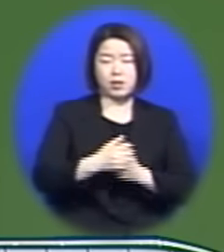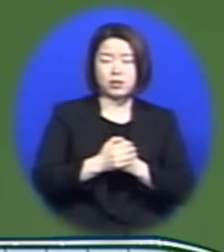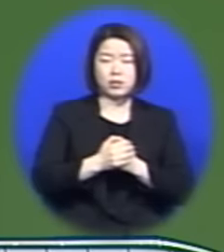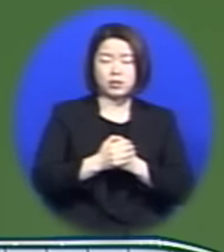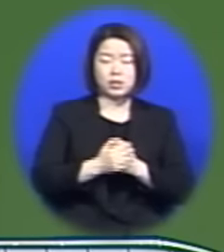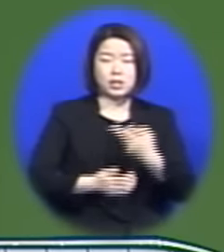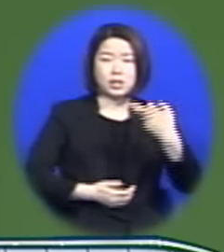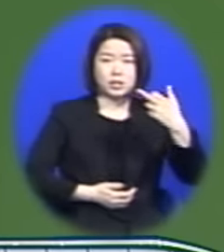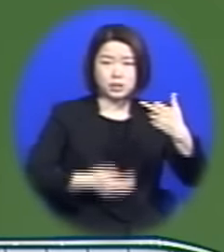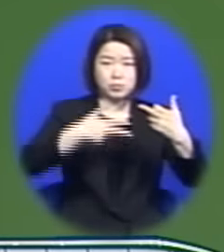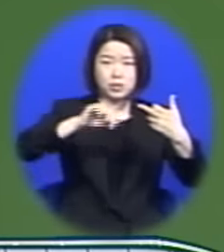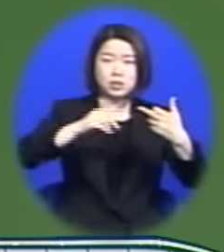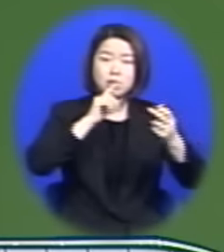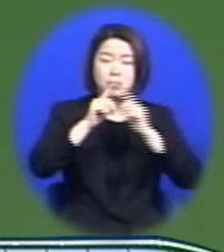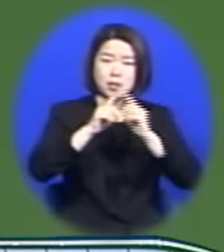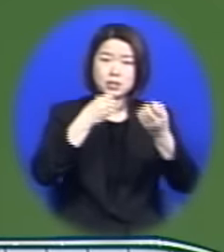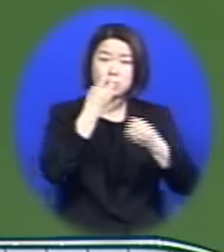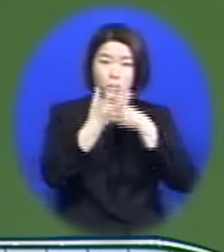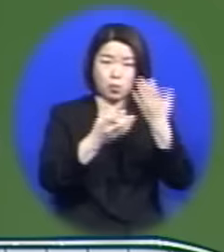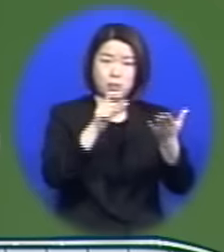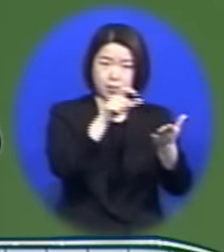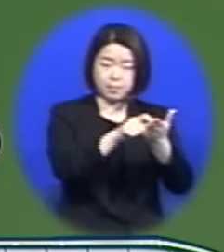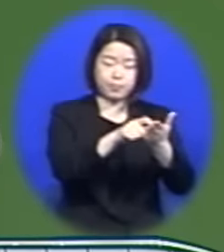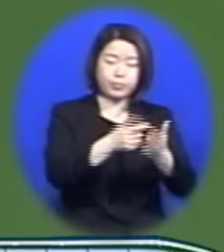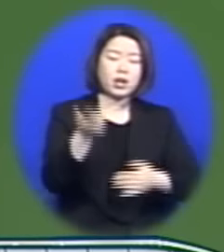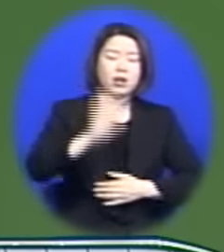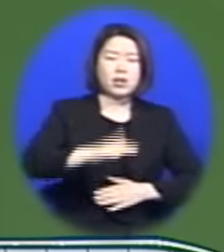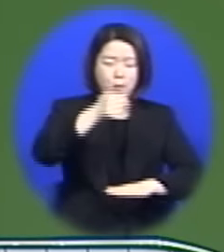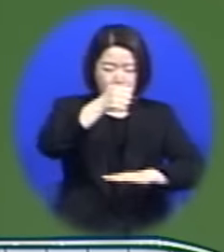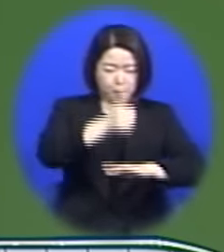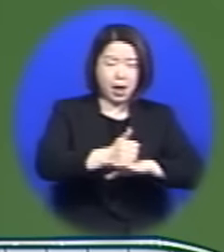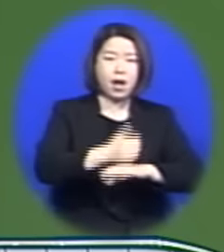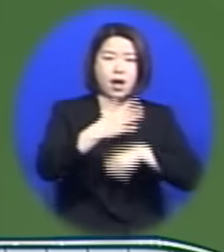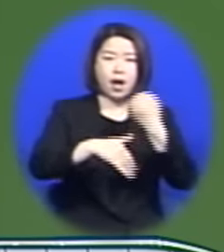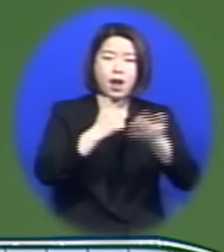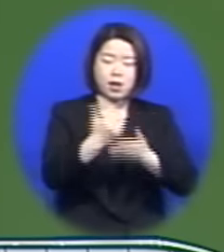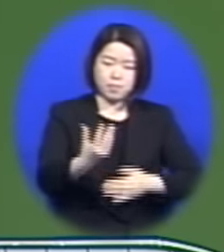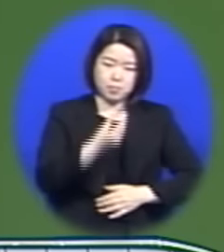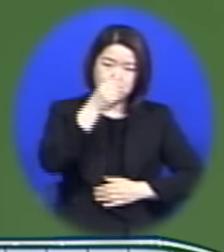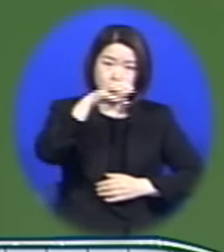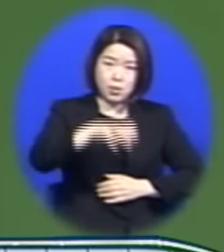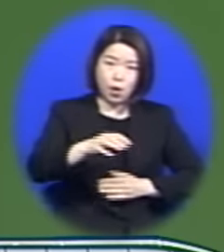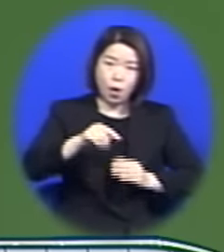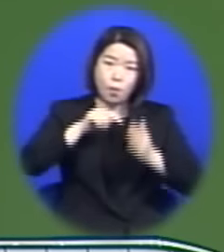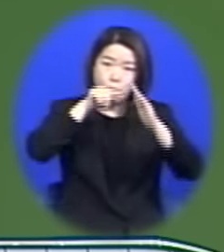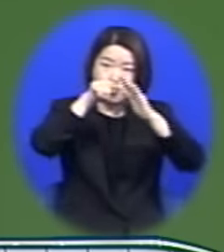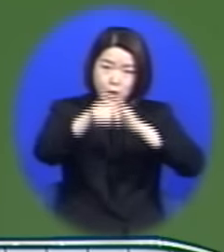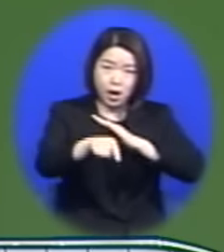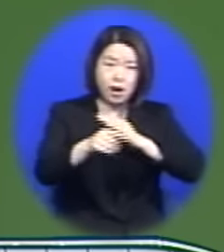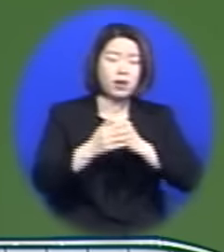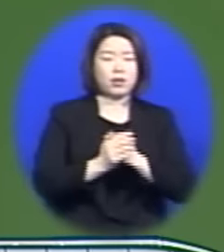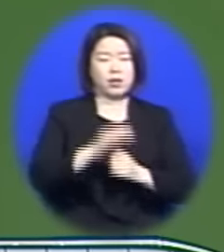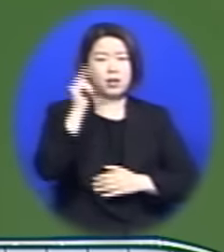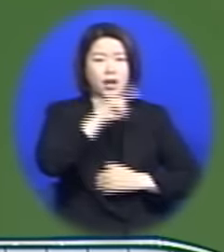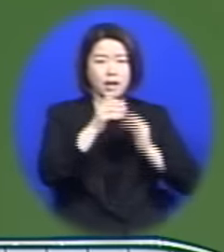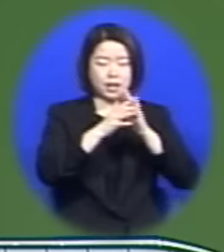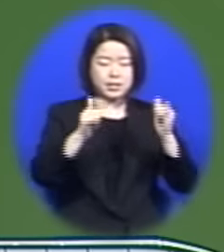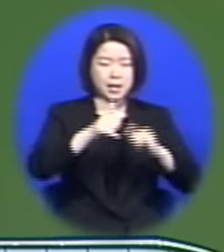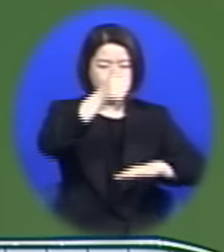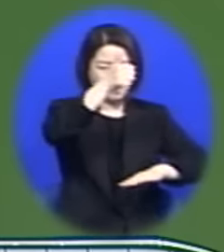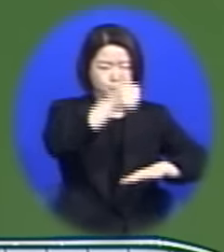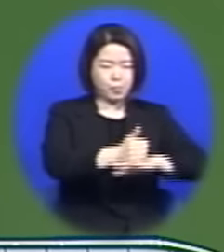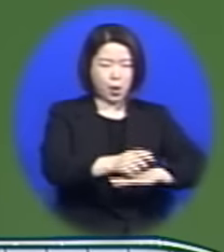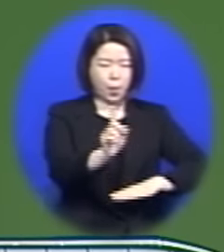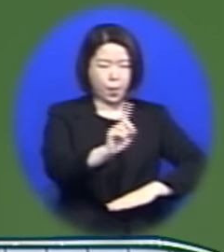이렇게 고백합니다 그러나 마침내 하나님의 성소에 들어가서야 악한 자들의 종말이 어떻게